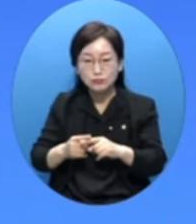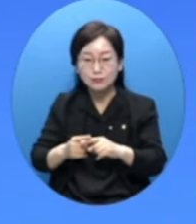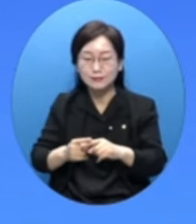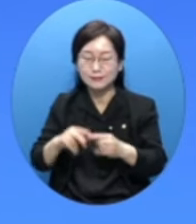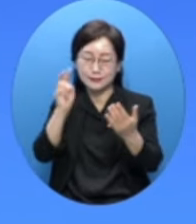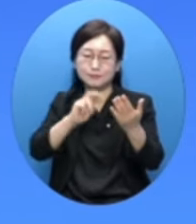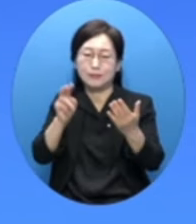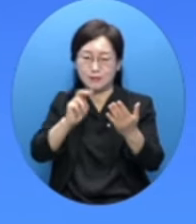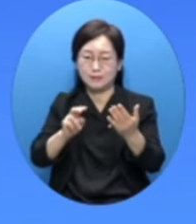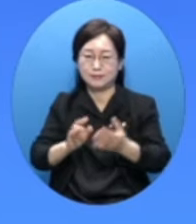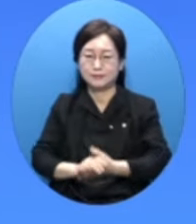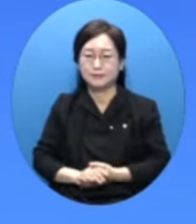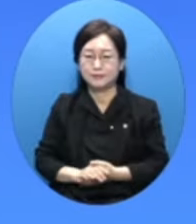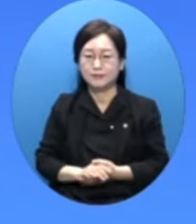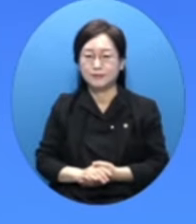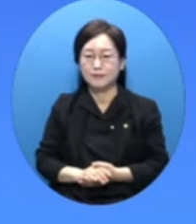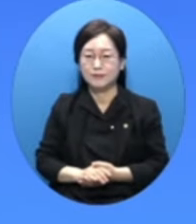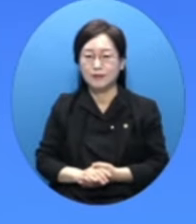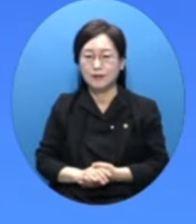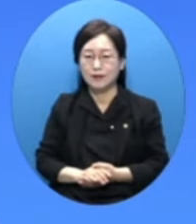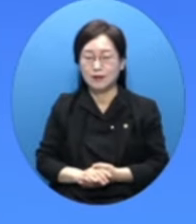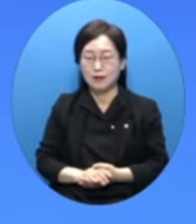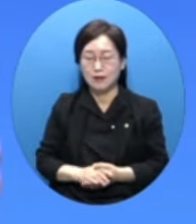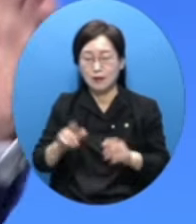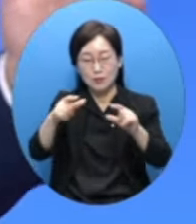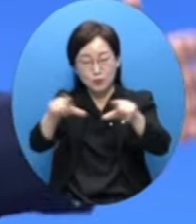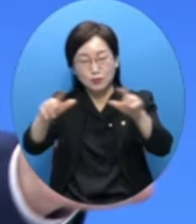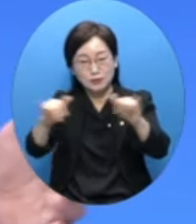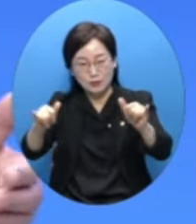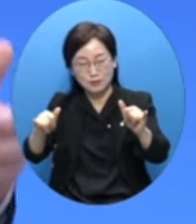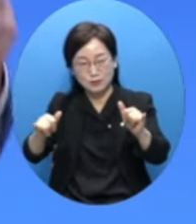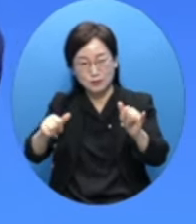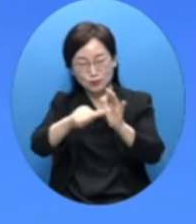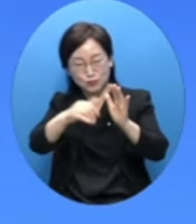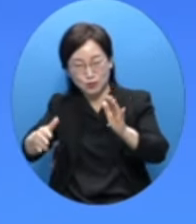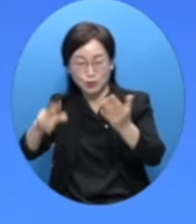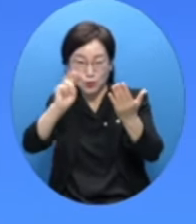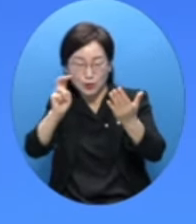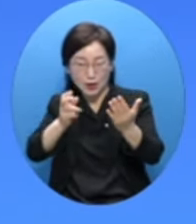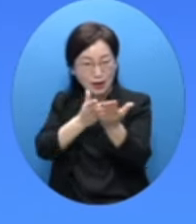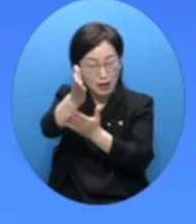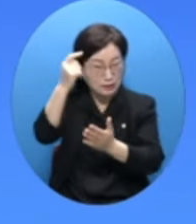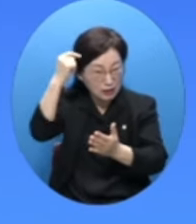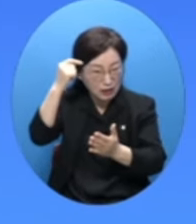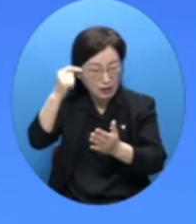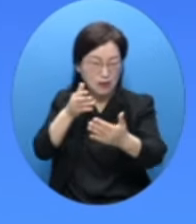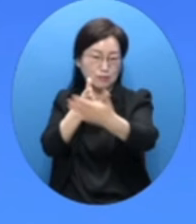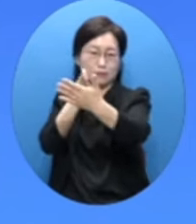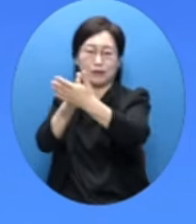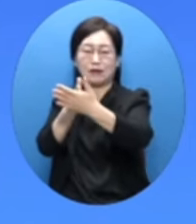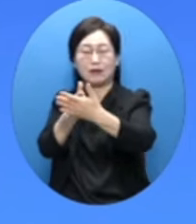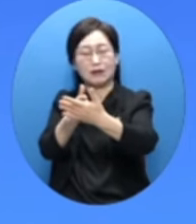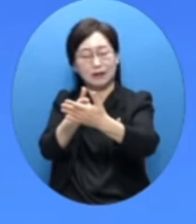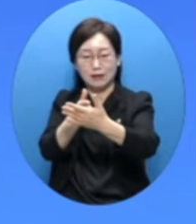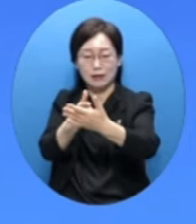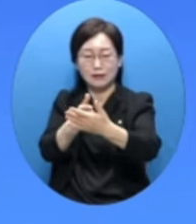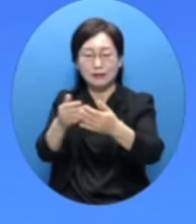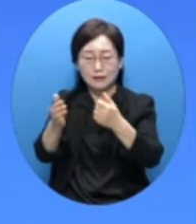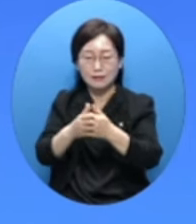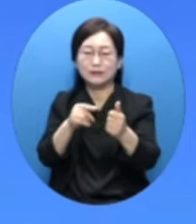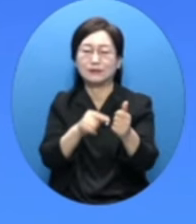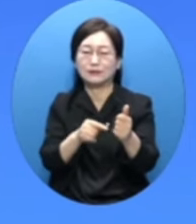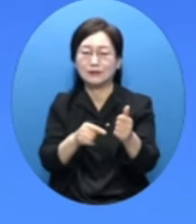음악을 합니다. 대중음악 쪽으로 빠지려고 하는데 길이 열리지 않았어요. 하나님 길을 다 닫아버리셨어. 그래서 그가